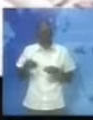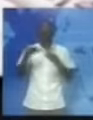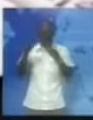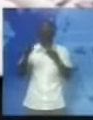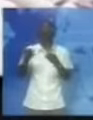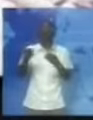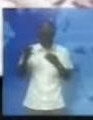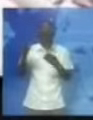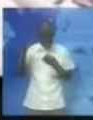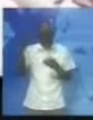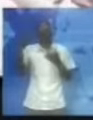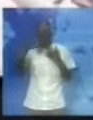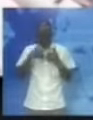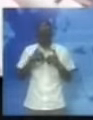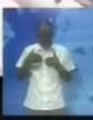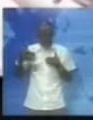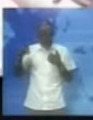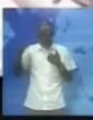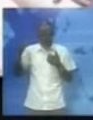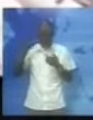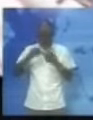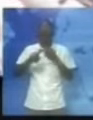compte appartient à son ami